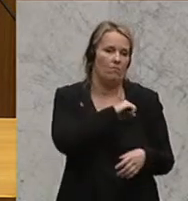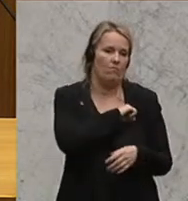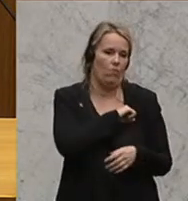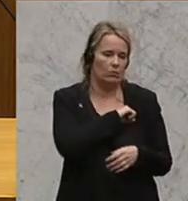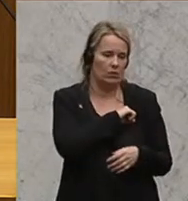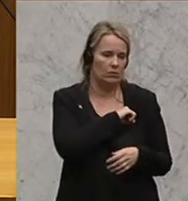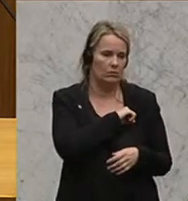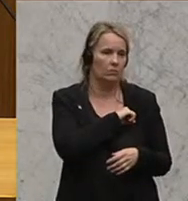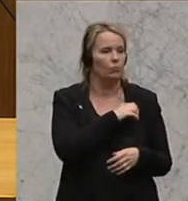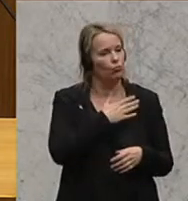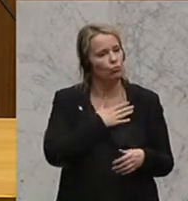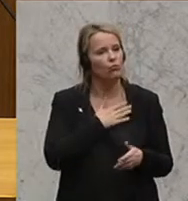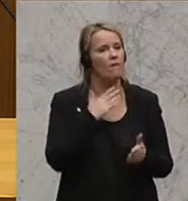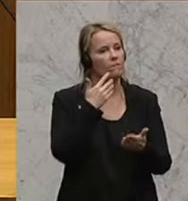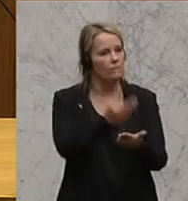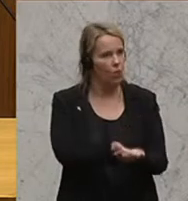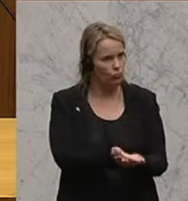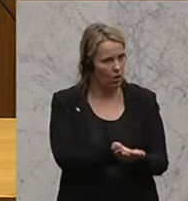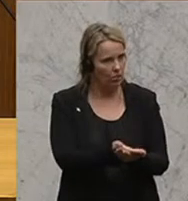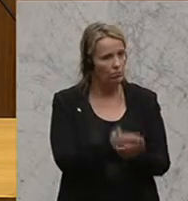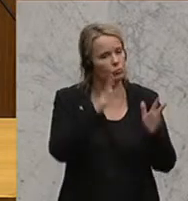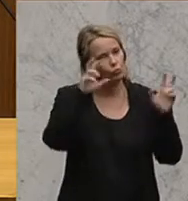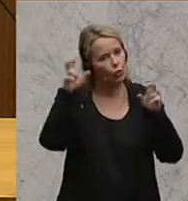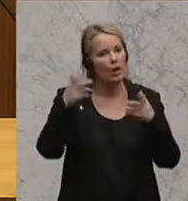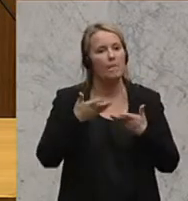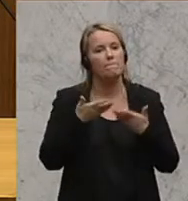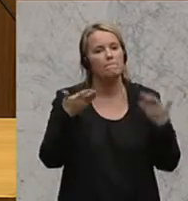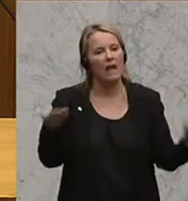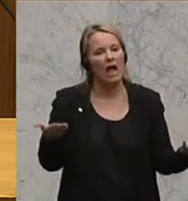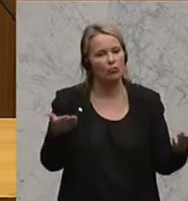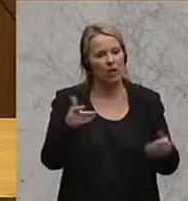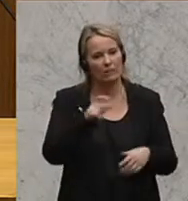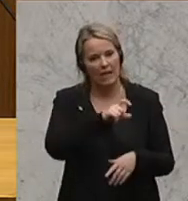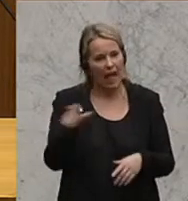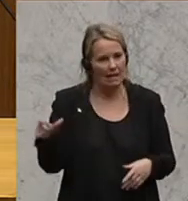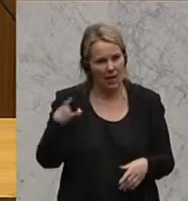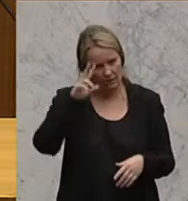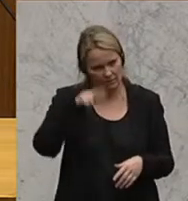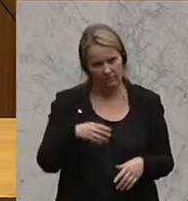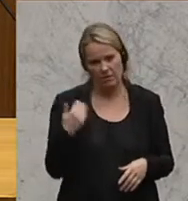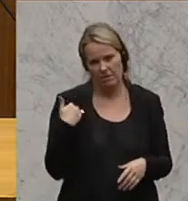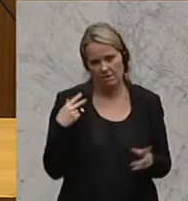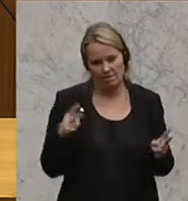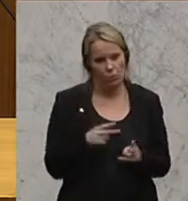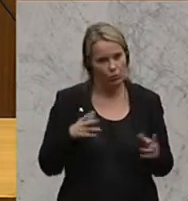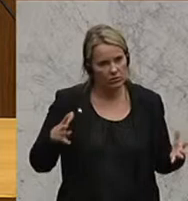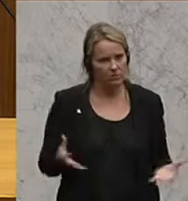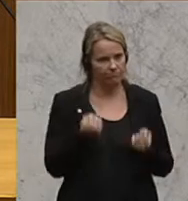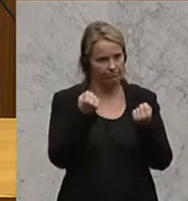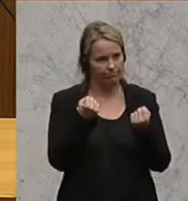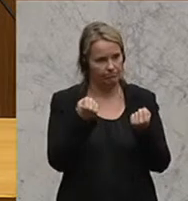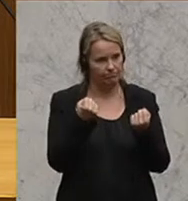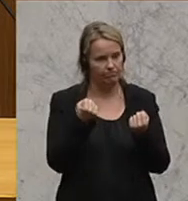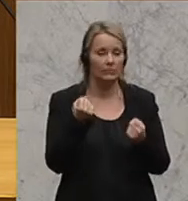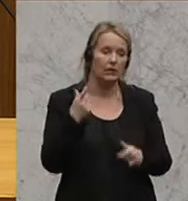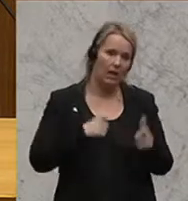da schlagen wir vor, dass die sogenannte Bereitschaftseinheit, die in Wien vor kurzem geschaffen wurde und